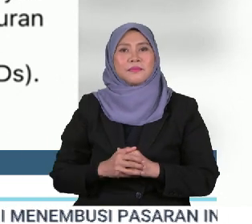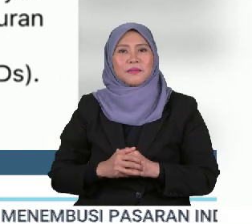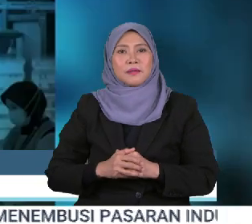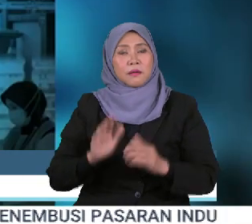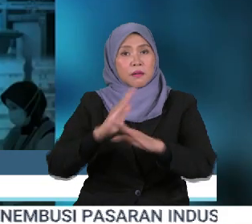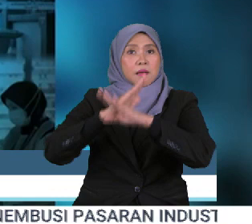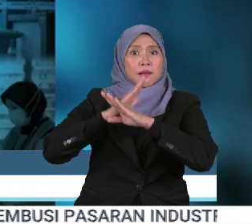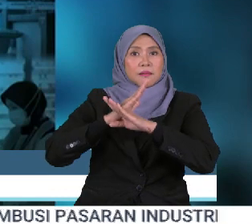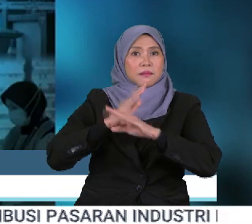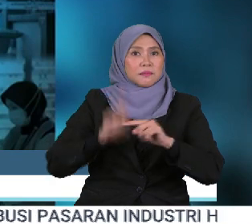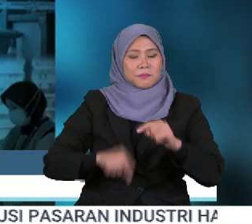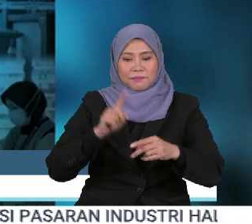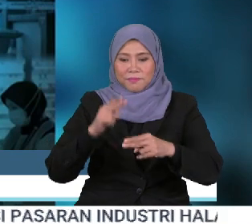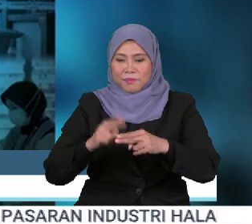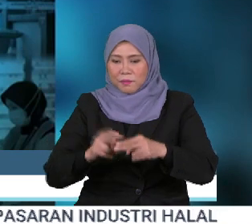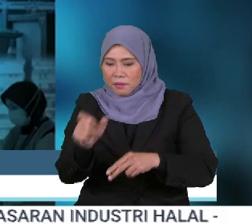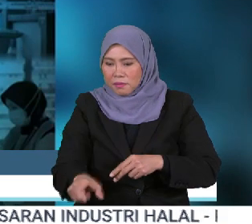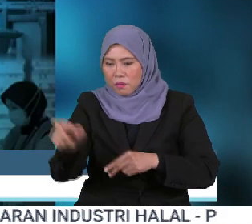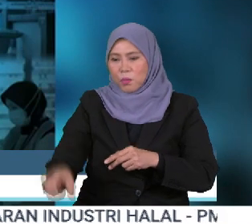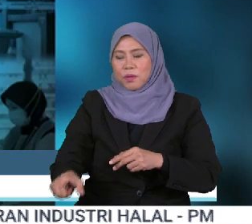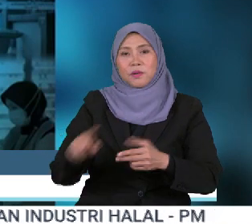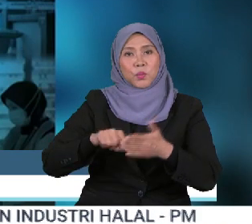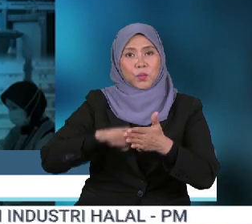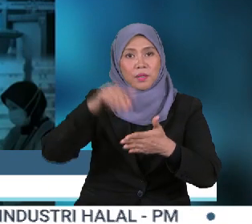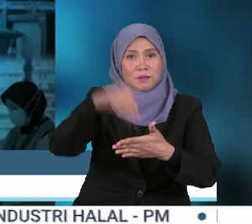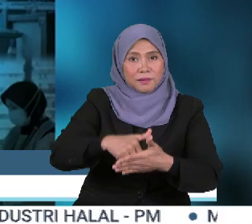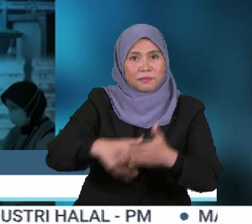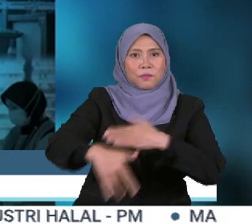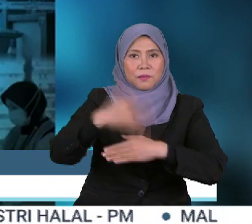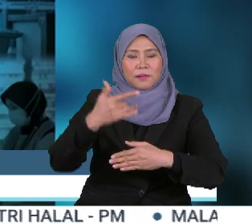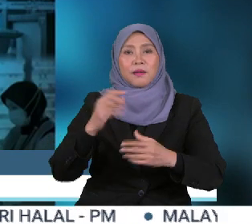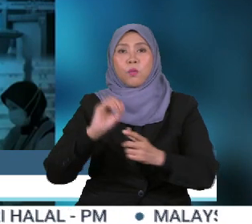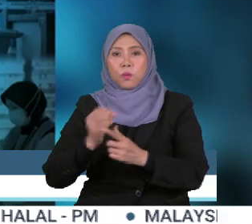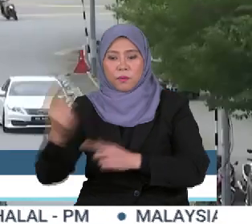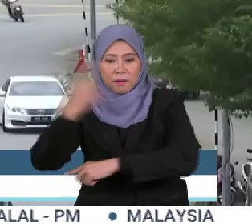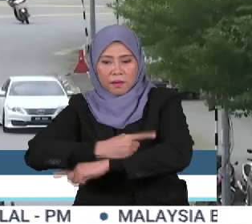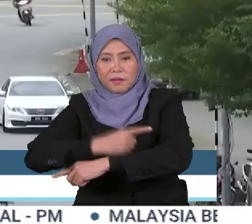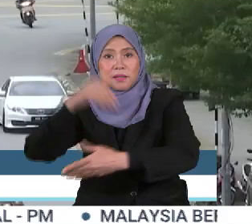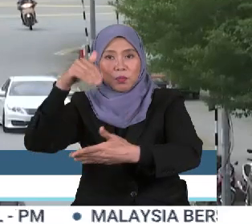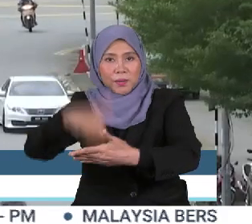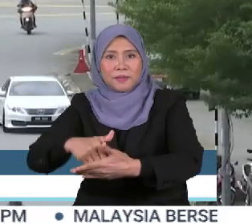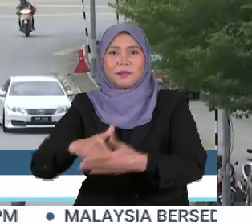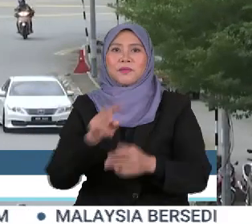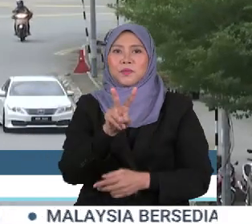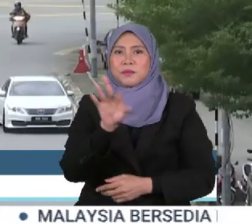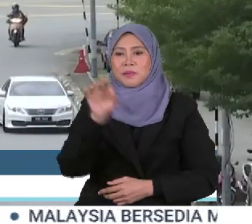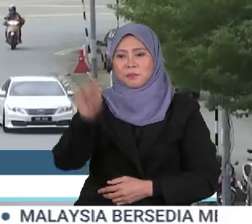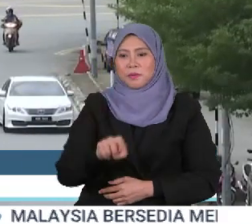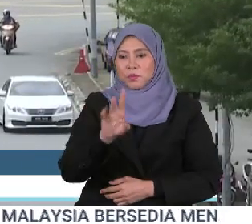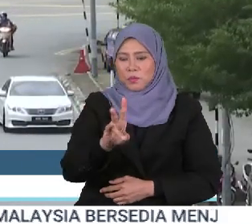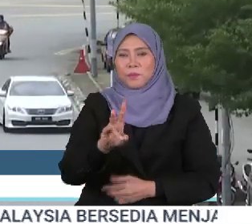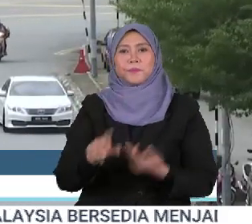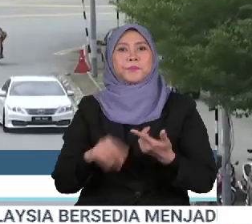tersebut termasuk pada hari penamaan calon pengundian awal dan hari pengundian yaitu pada 29 Juli